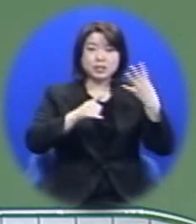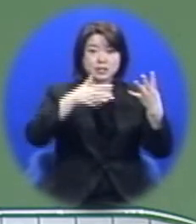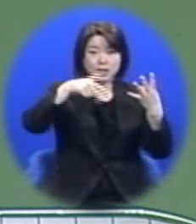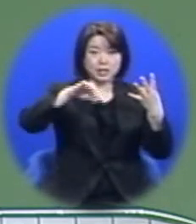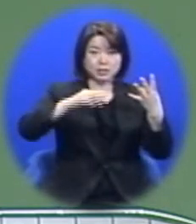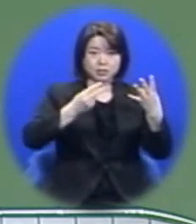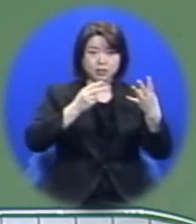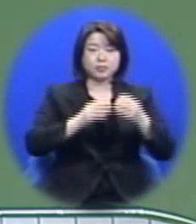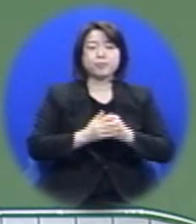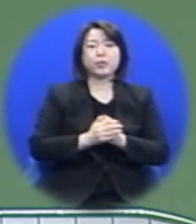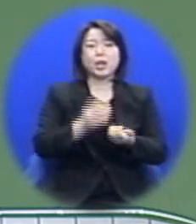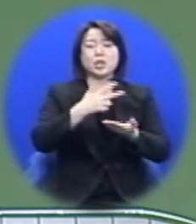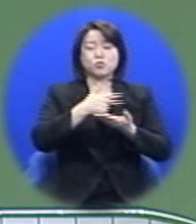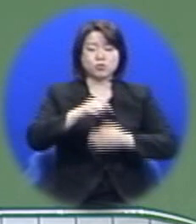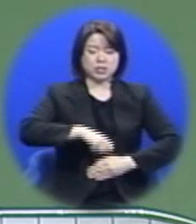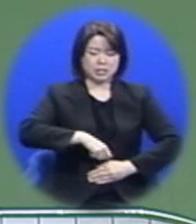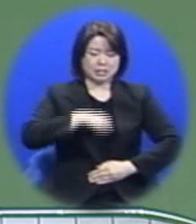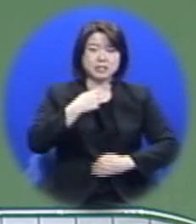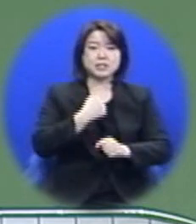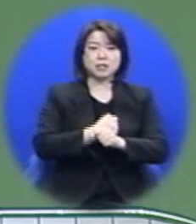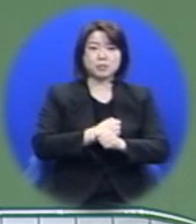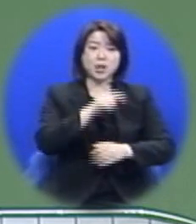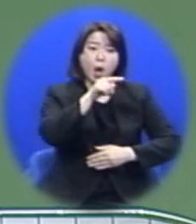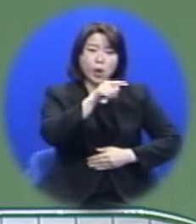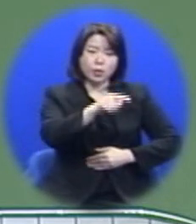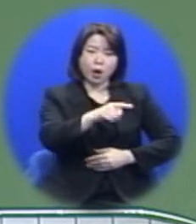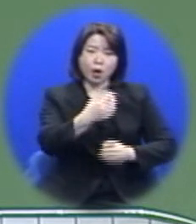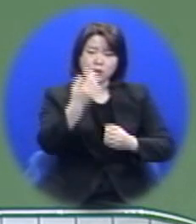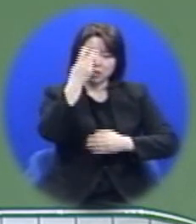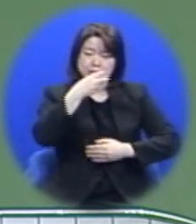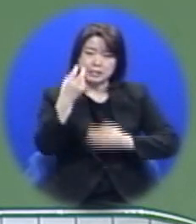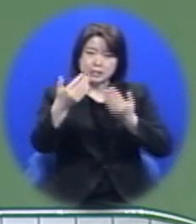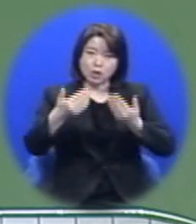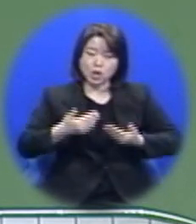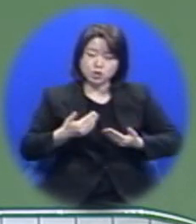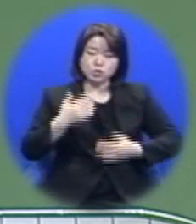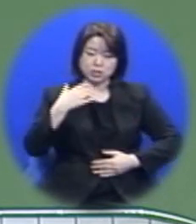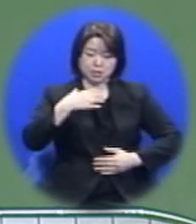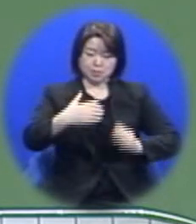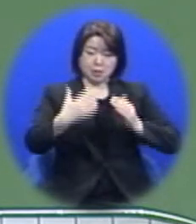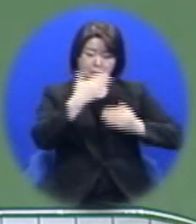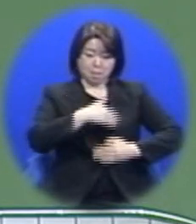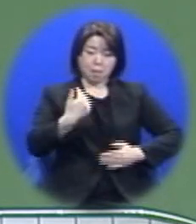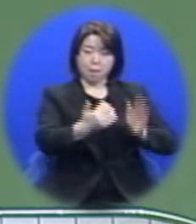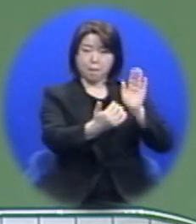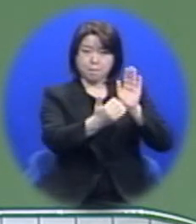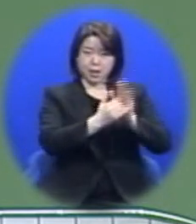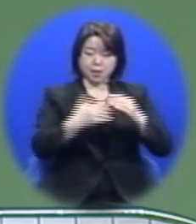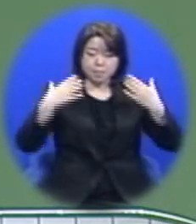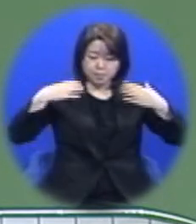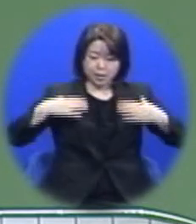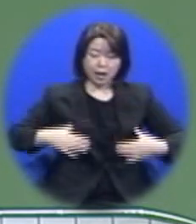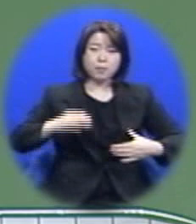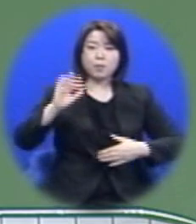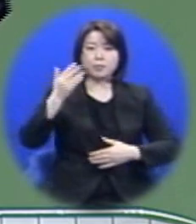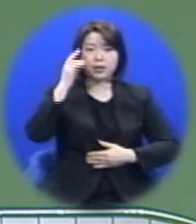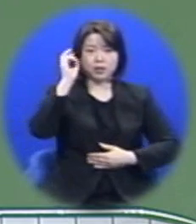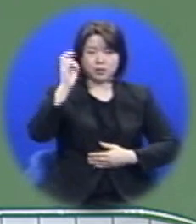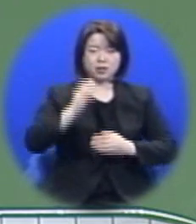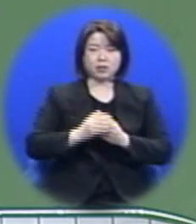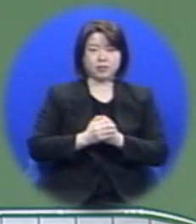말합니다. 주님의 진실하심이 너를 지켜주는 방패와 갑옷이 될 것이다.